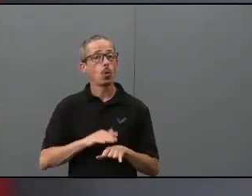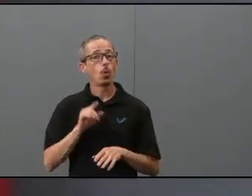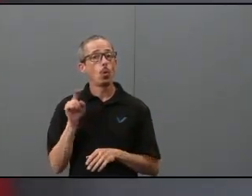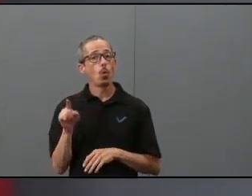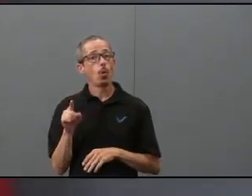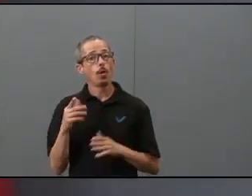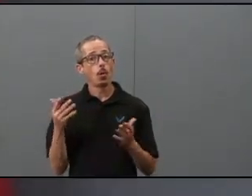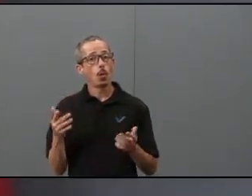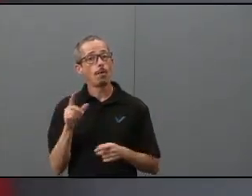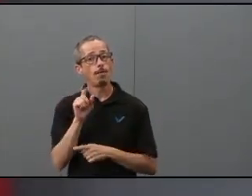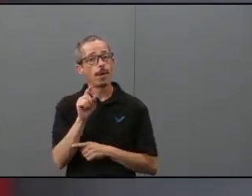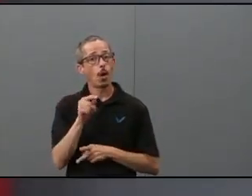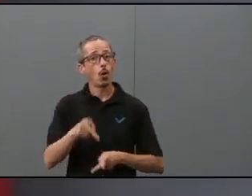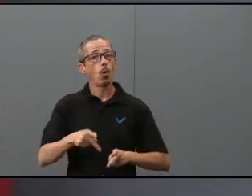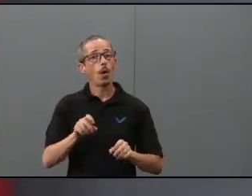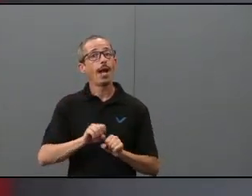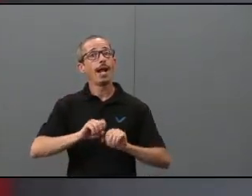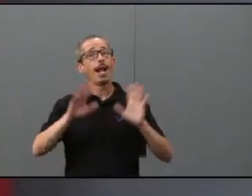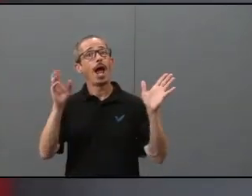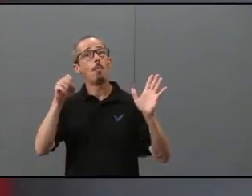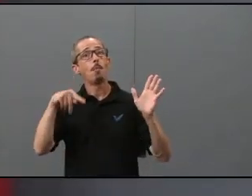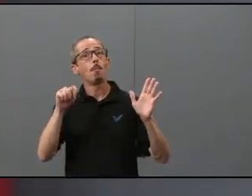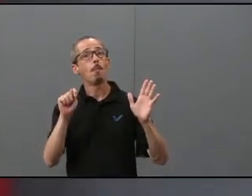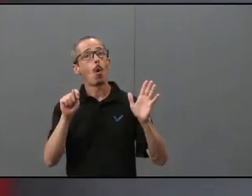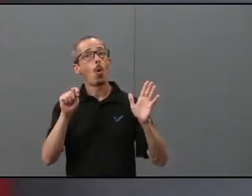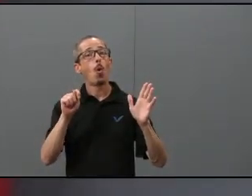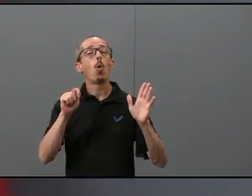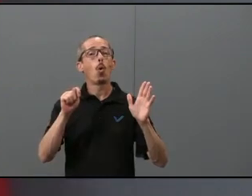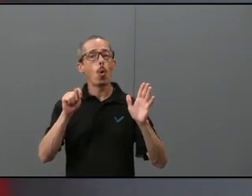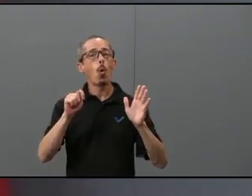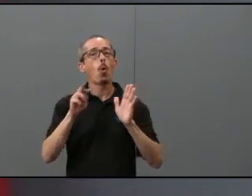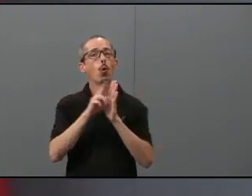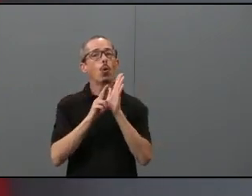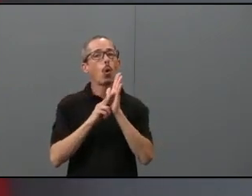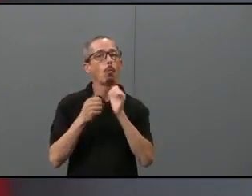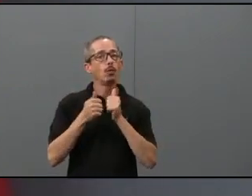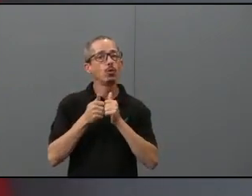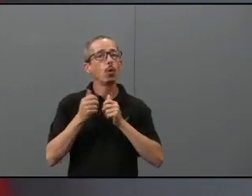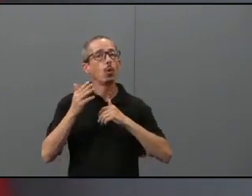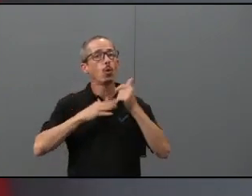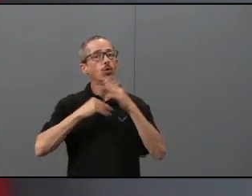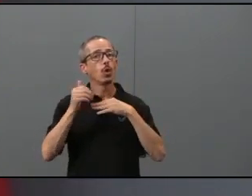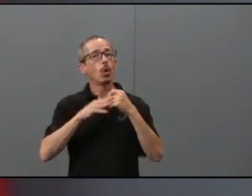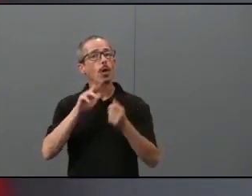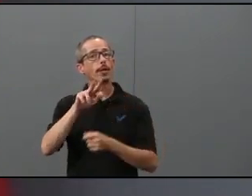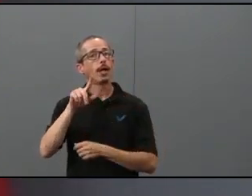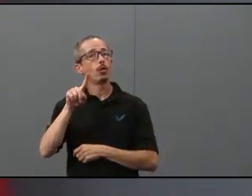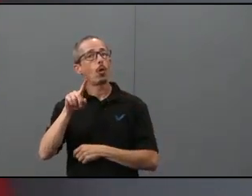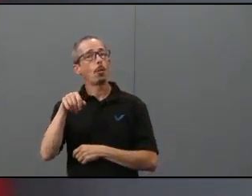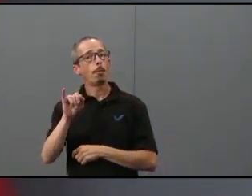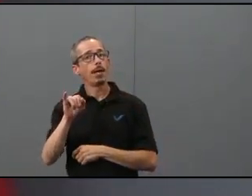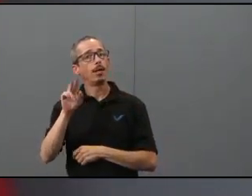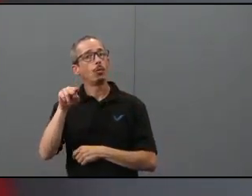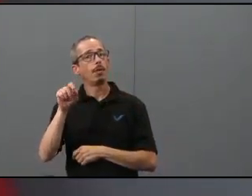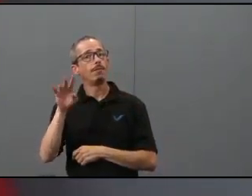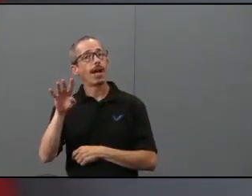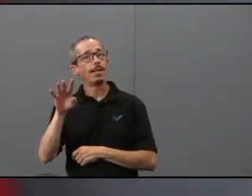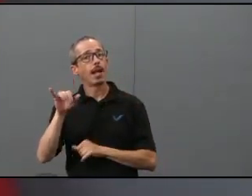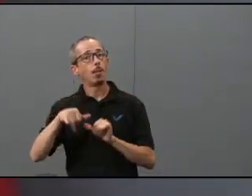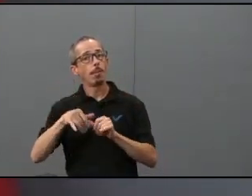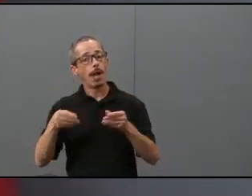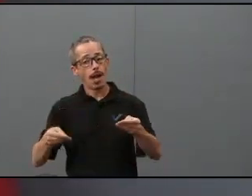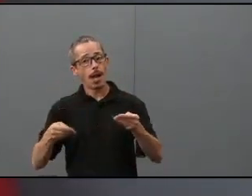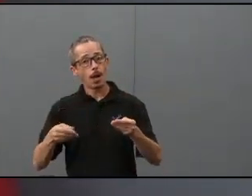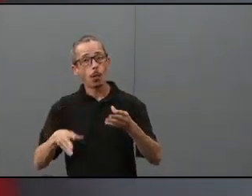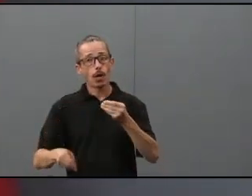le 20 rue Clermont il s'agit que d'approuver les plans de construction daté du 31 mai 2024 concernant